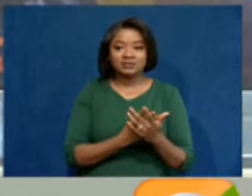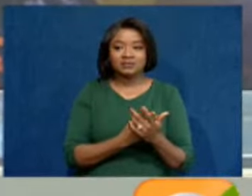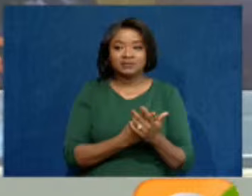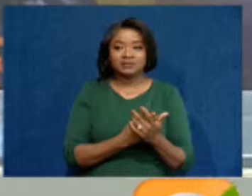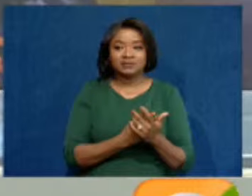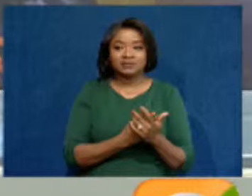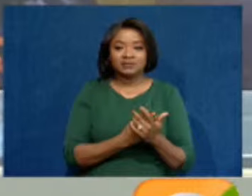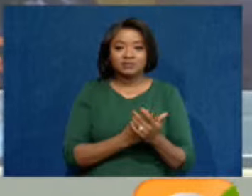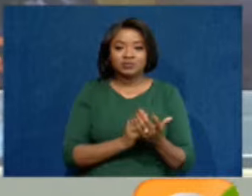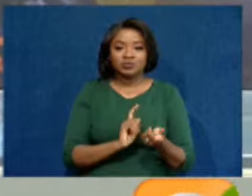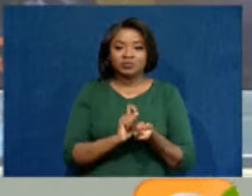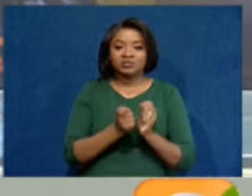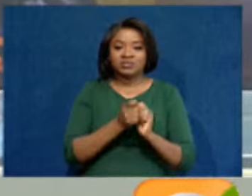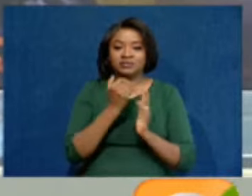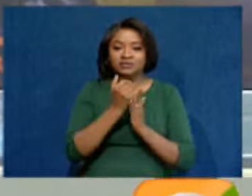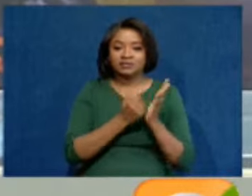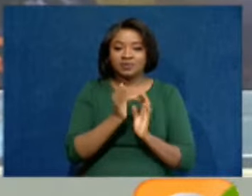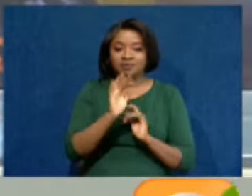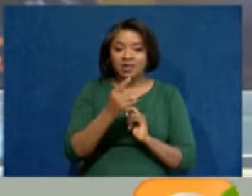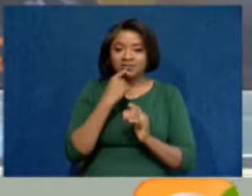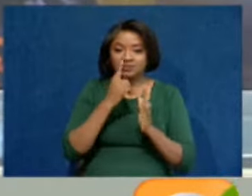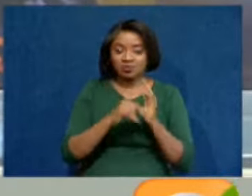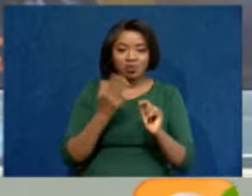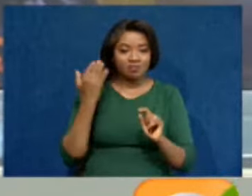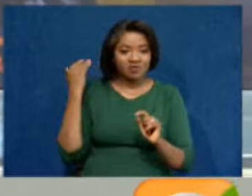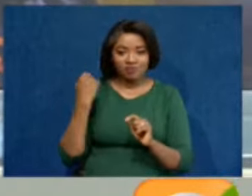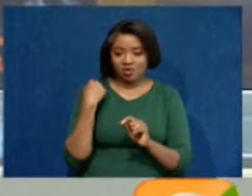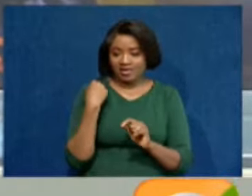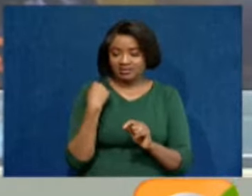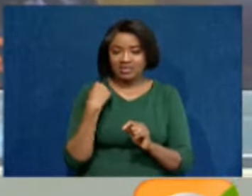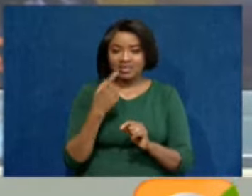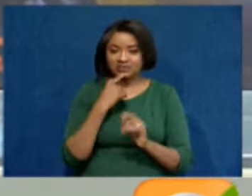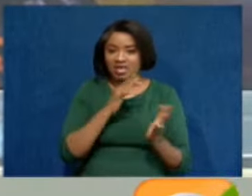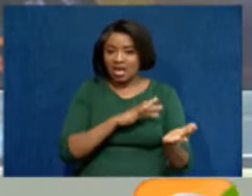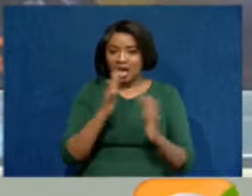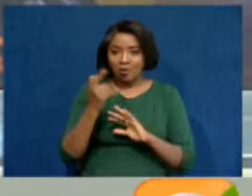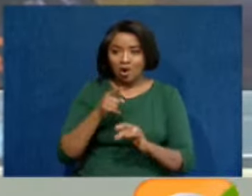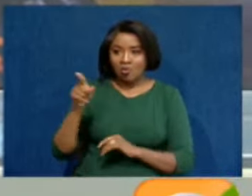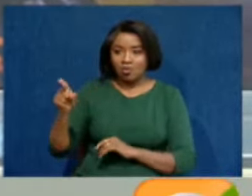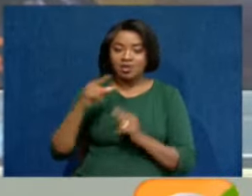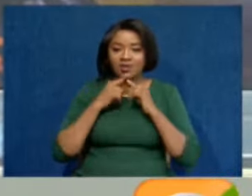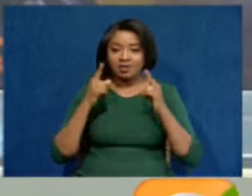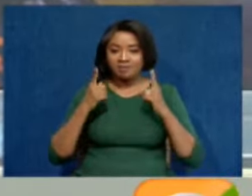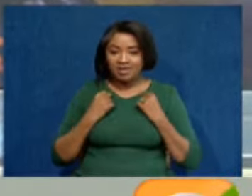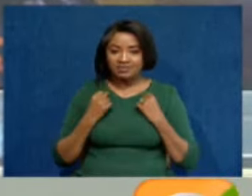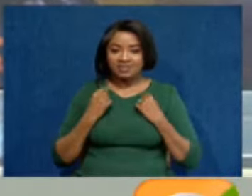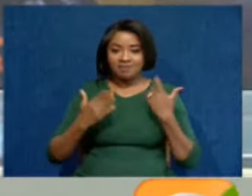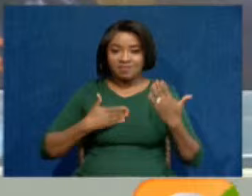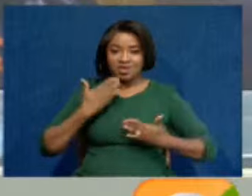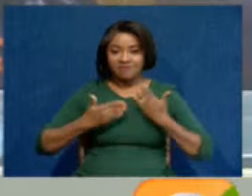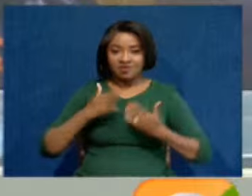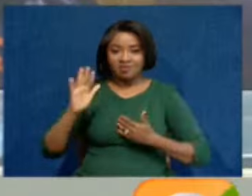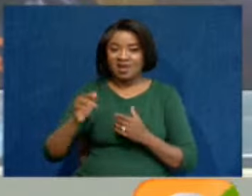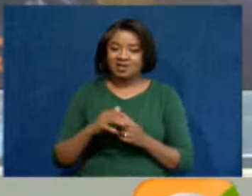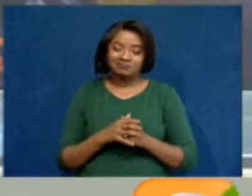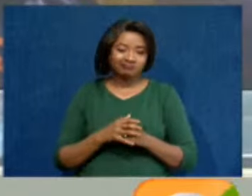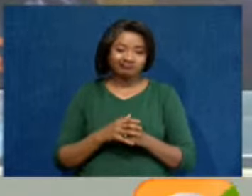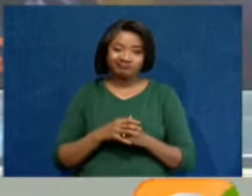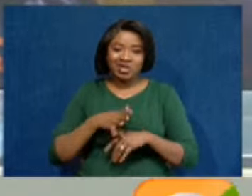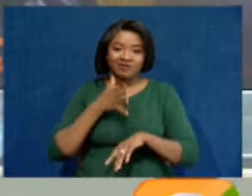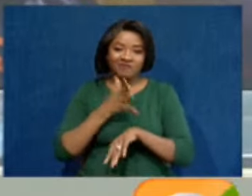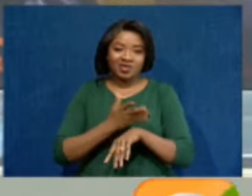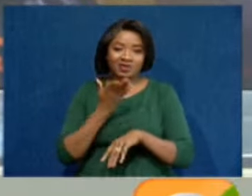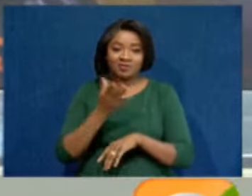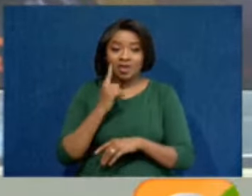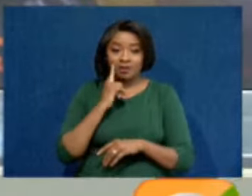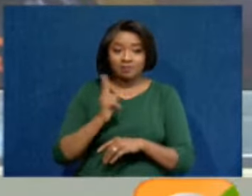jana. Shahidi huyo akisema kuwa mengi aliyosema kuhusu mienendo ya mhubiri tata Paul Mackenzie hayakuwa ya kweli, kama